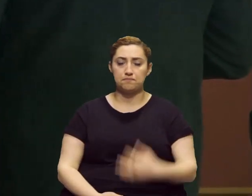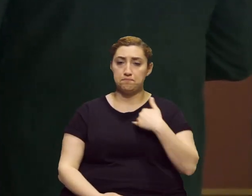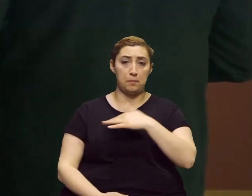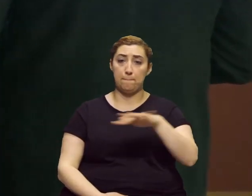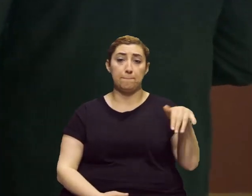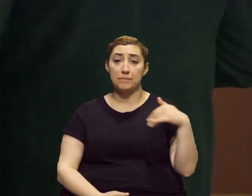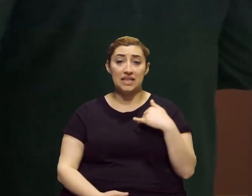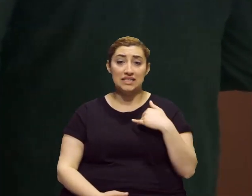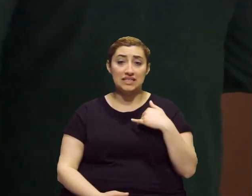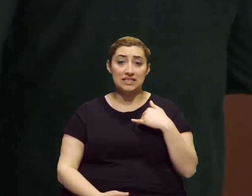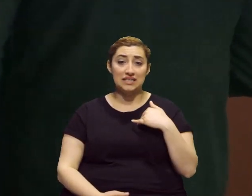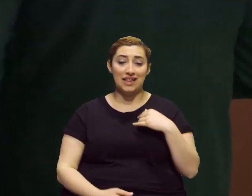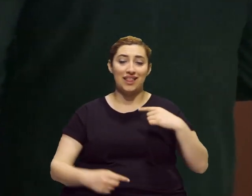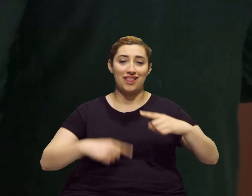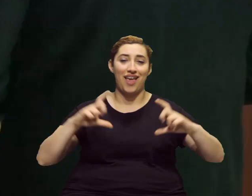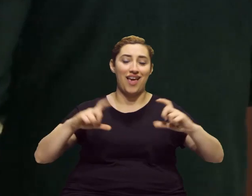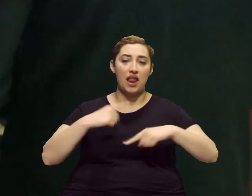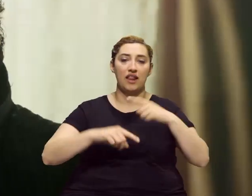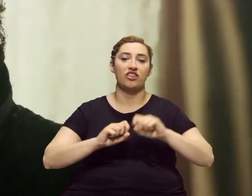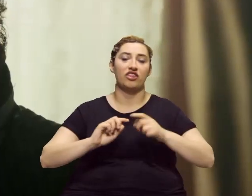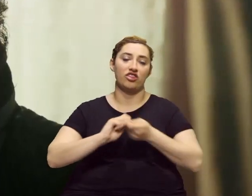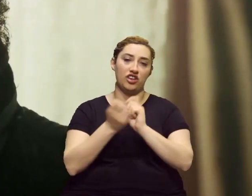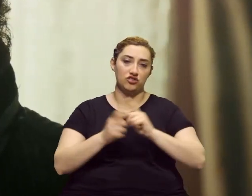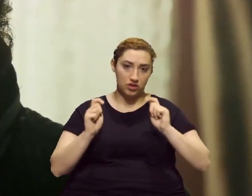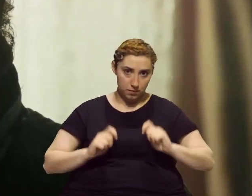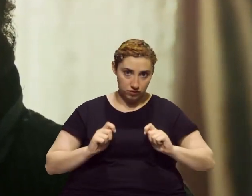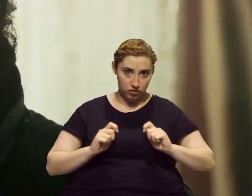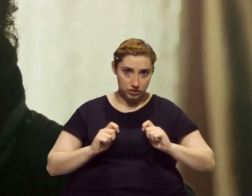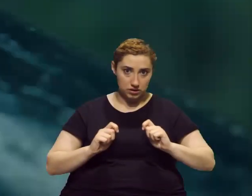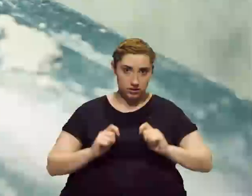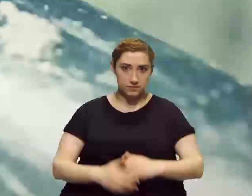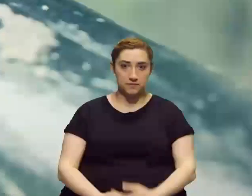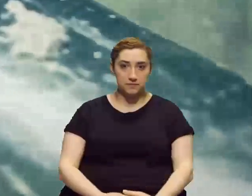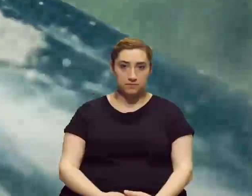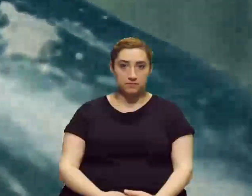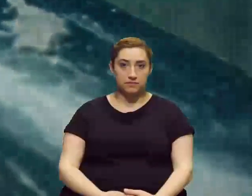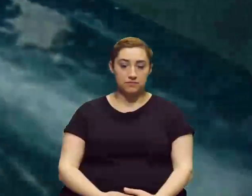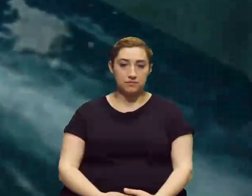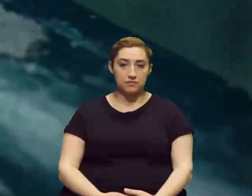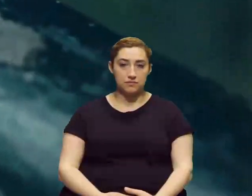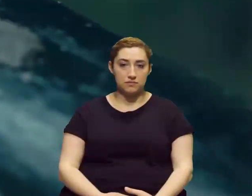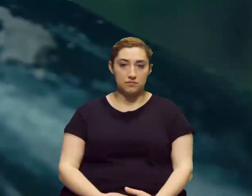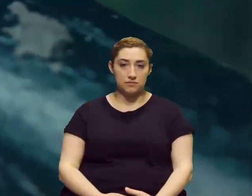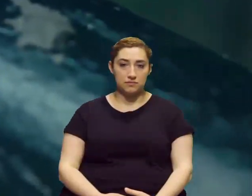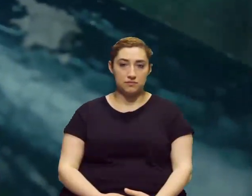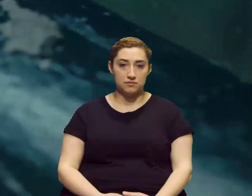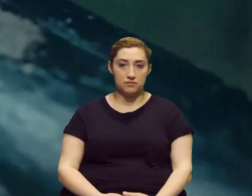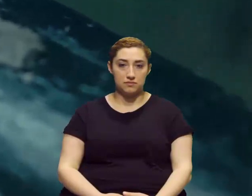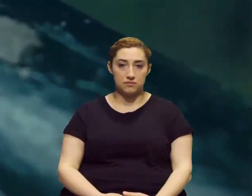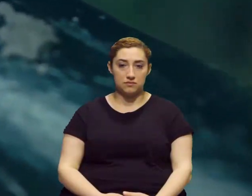Biz tekerleği değiştireceğiz. Beş adama anlattı. Biri testereyle tekerleği